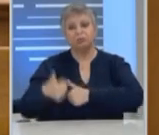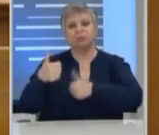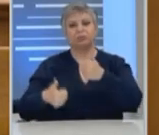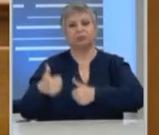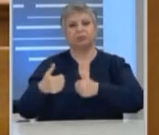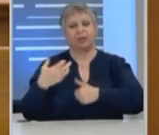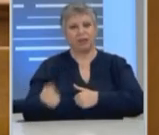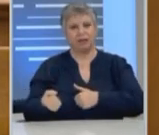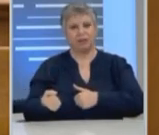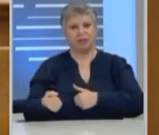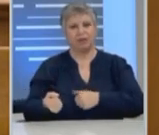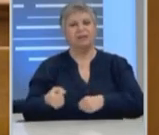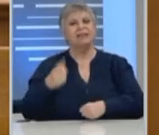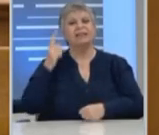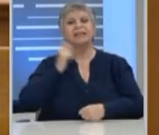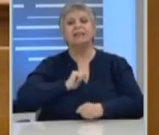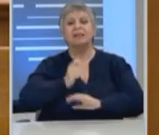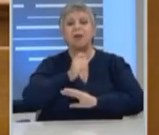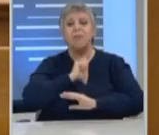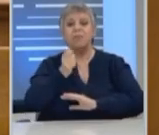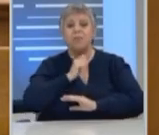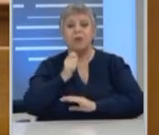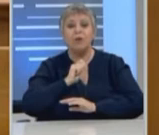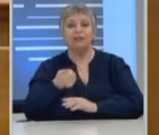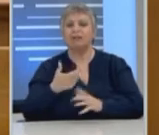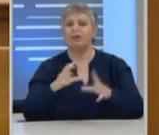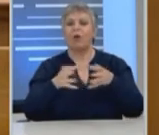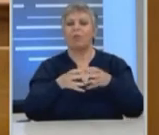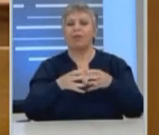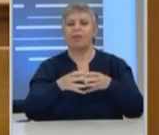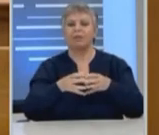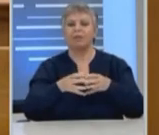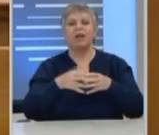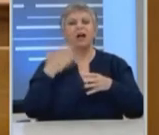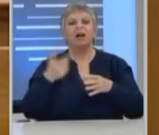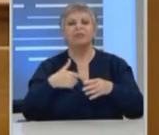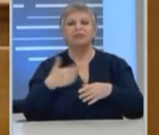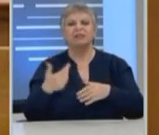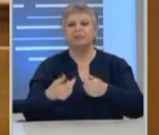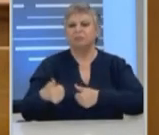τα κόμματα αναμετρώνται στην κάλπη όταν στείνεται, όχι στις δημοσκοπήσεις ούτε στα μέσα.